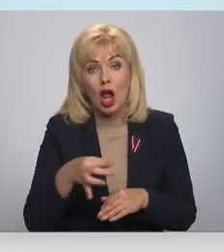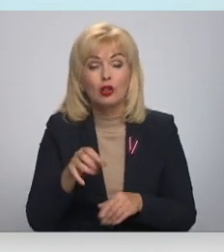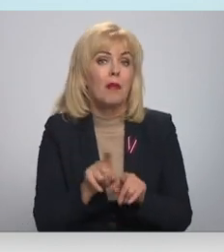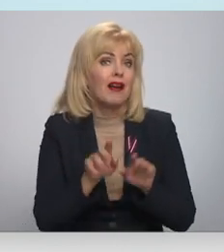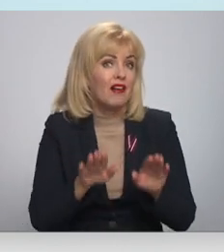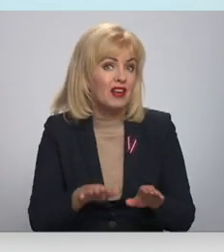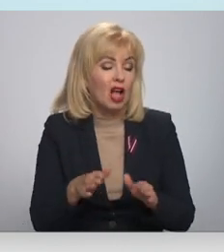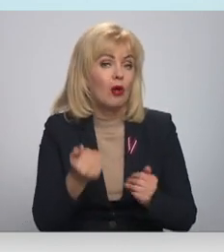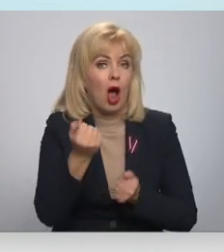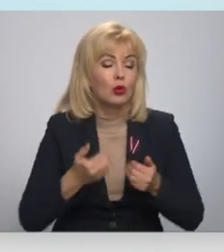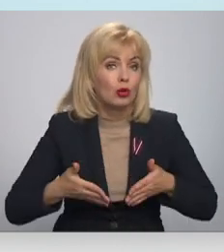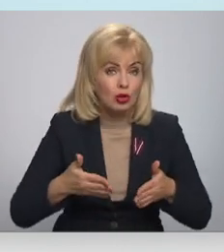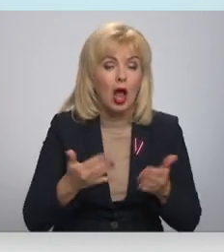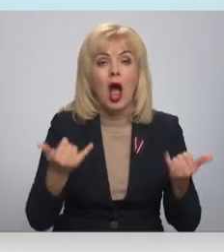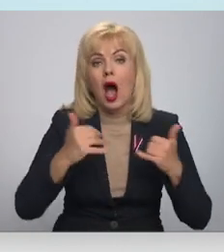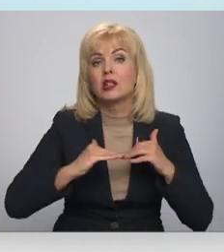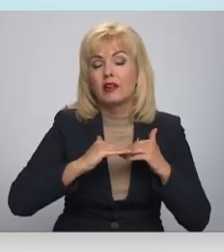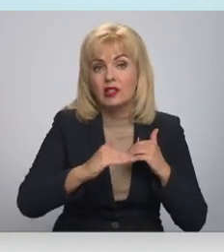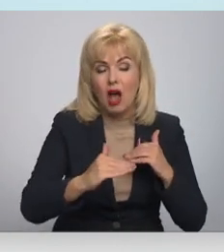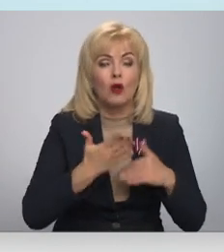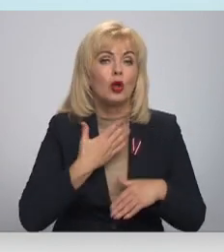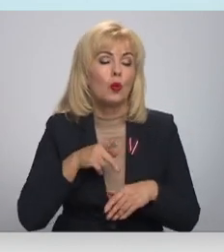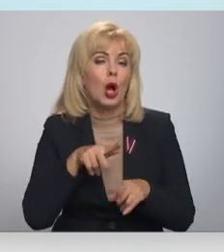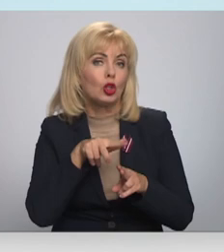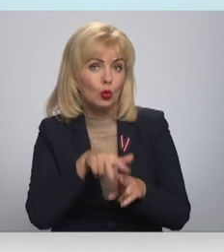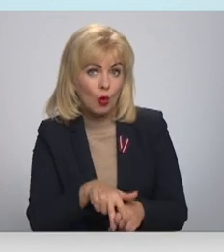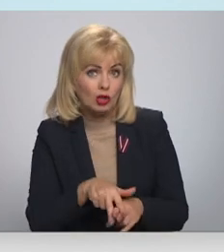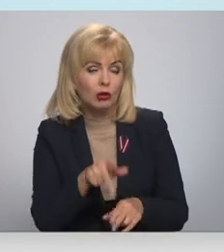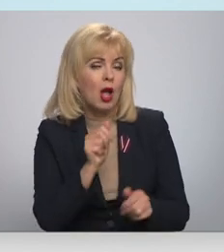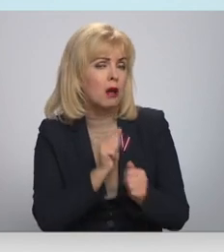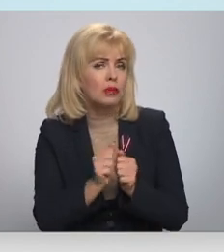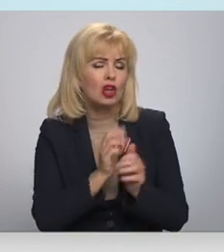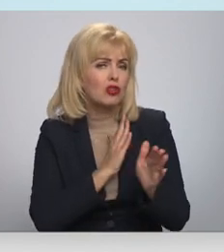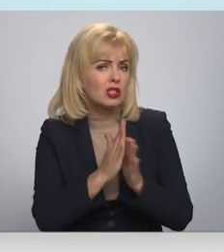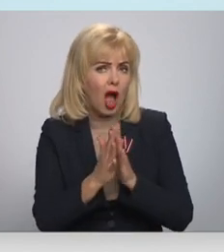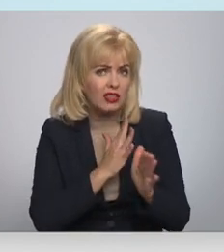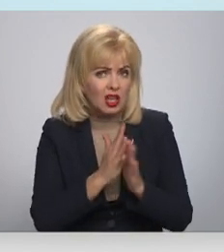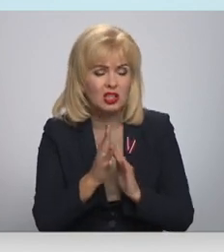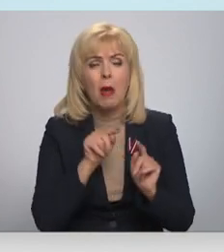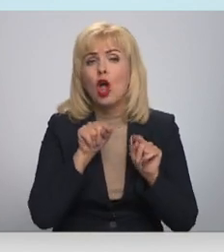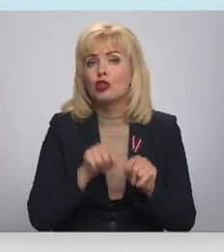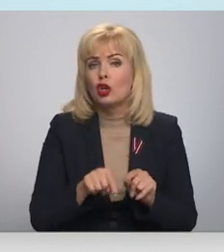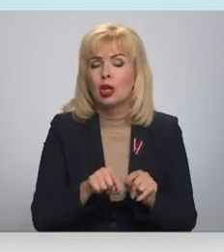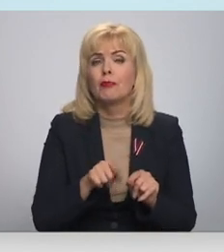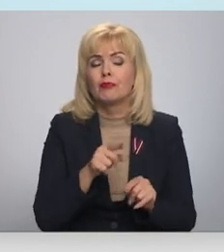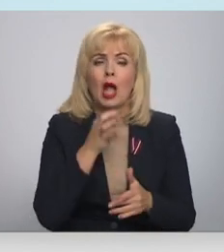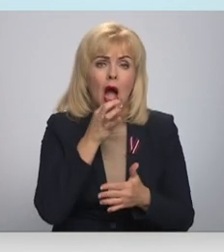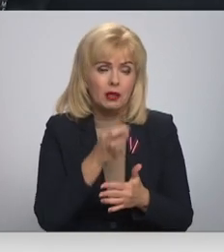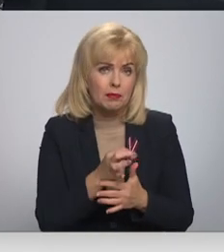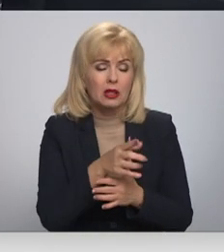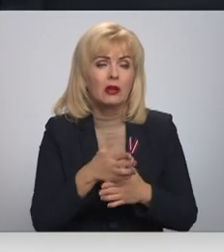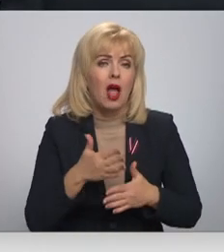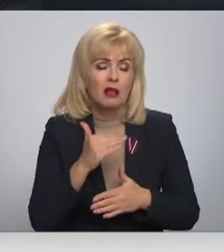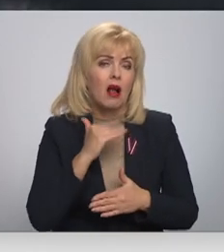vietēji autoceļi ir ar asfalta segumu un ir ļoti noslogoti, tur ir intensīva satiksme, kas nozīmē, ka tur arī šī uzturēšanas klase ir